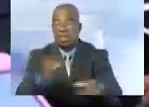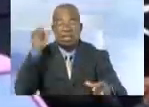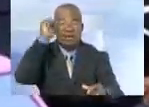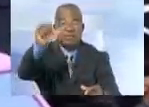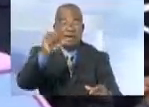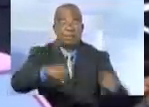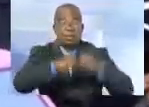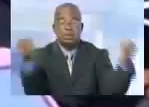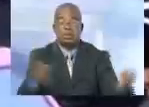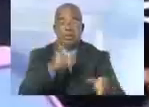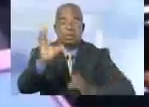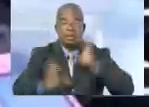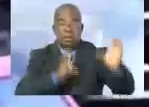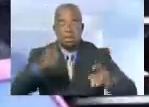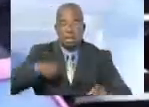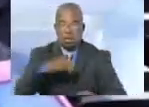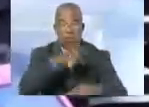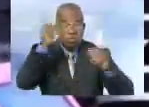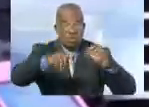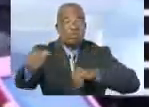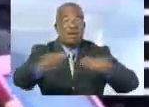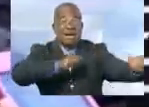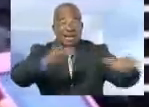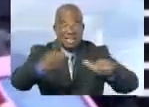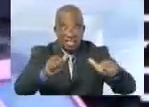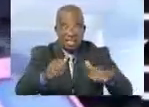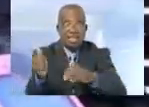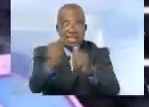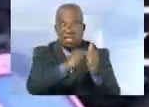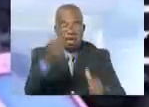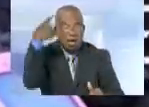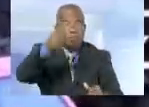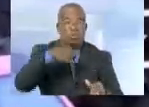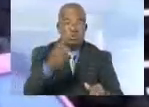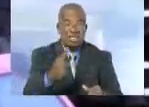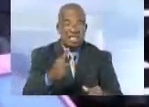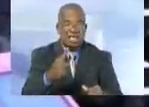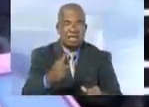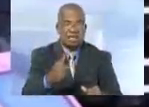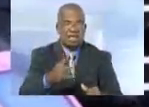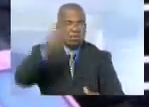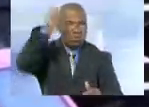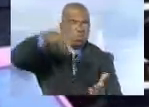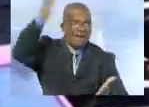civile, nous devons agir ensemble pour dire que ça suffit comme ça.